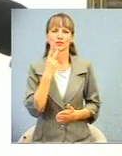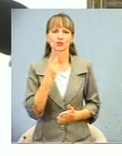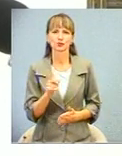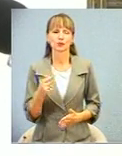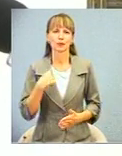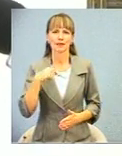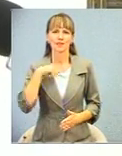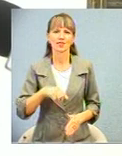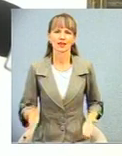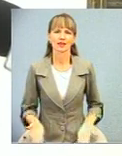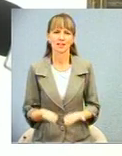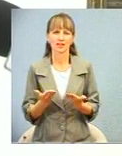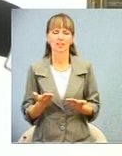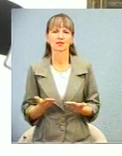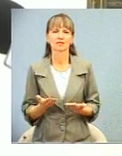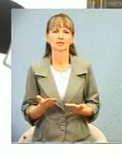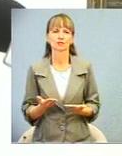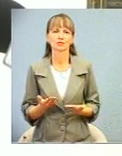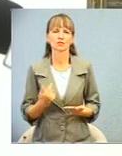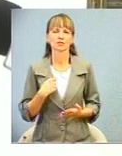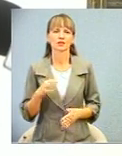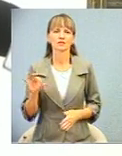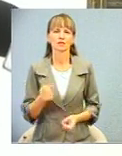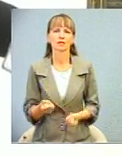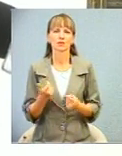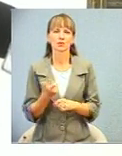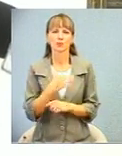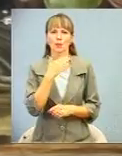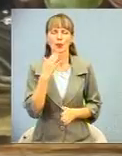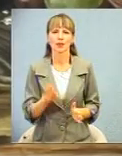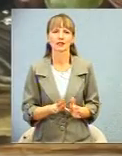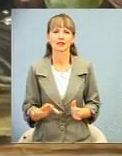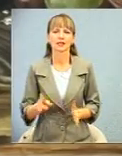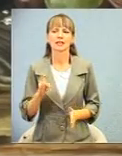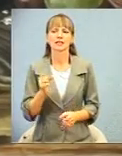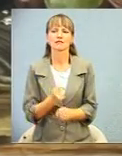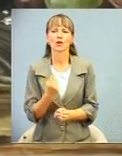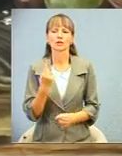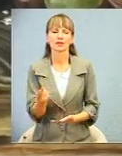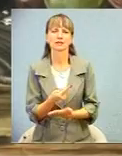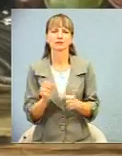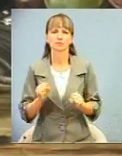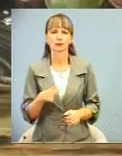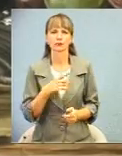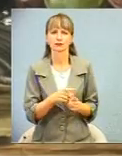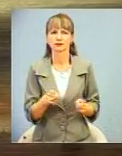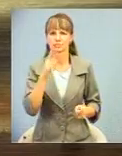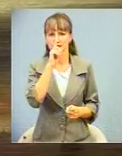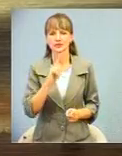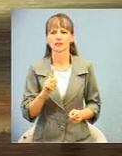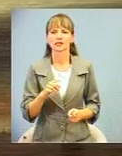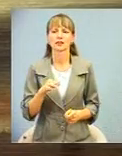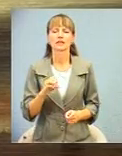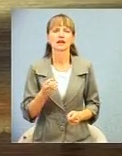что меня вдохновляет, воодушевляет, у меня сразу появляется очень много энергии. На створення однієї картини може піти близько місяця, адже